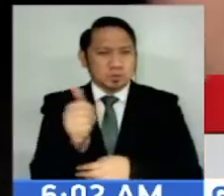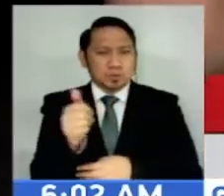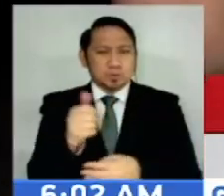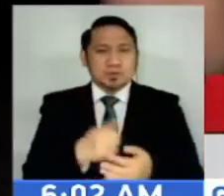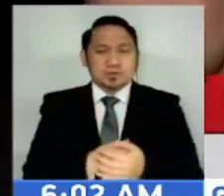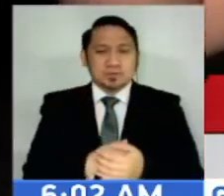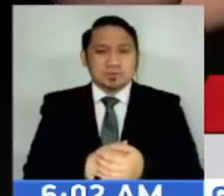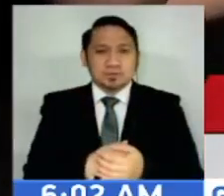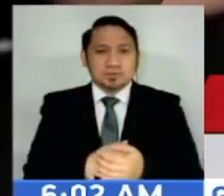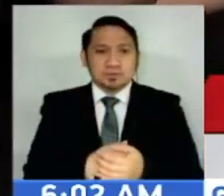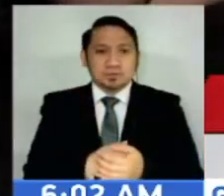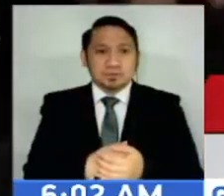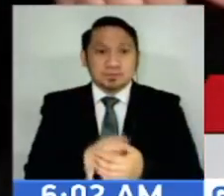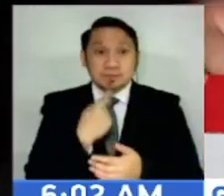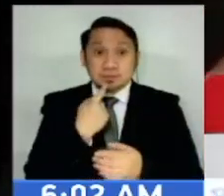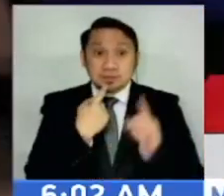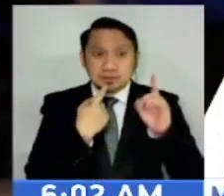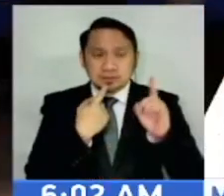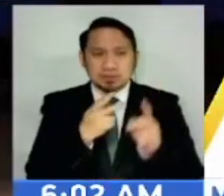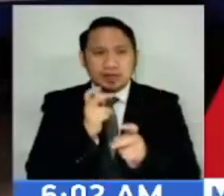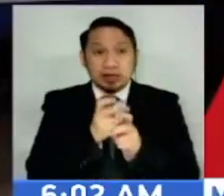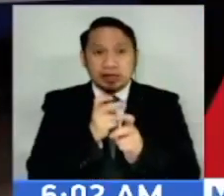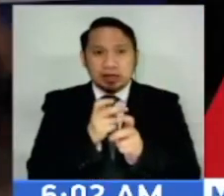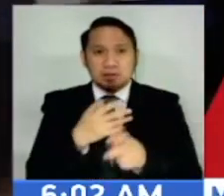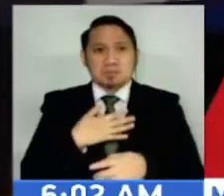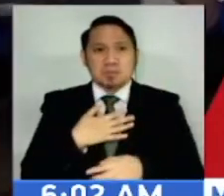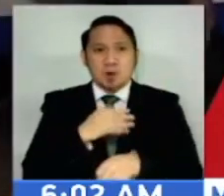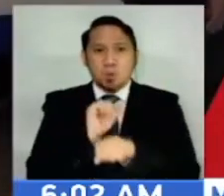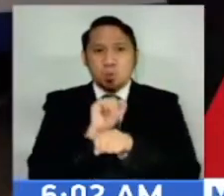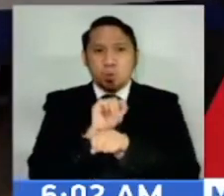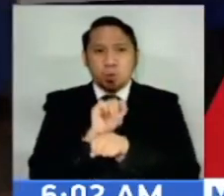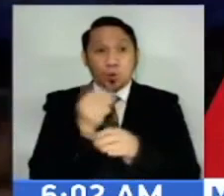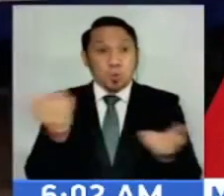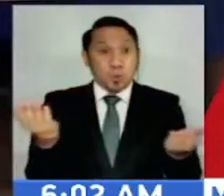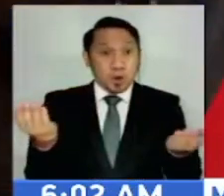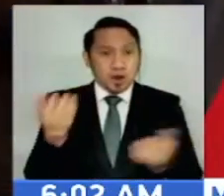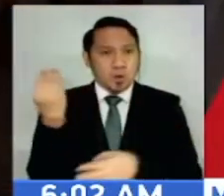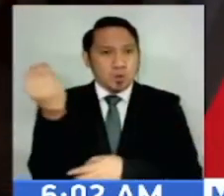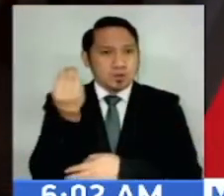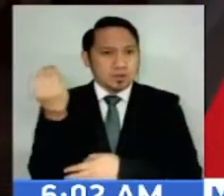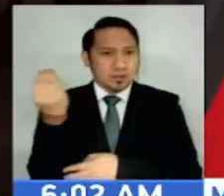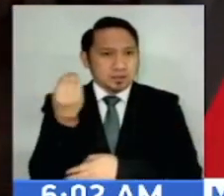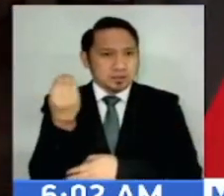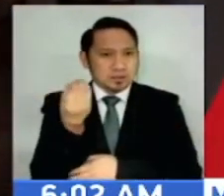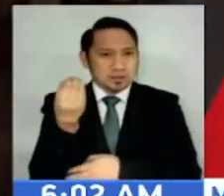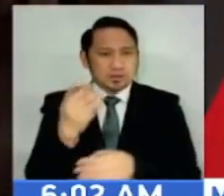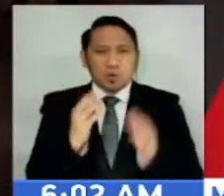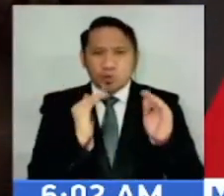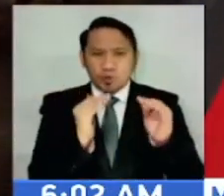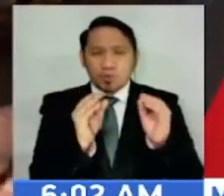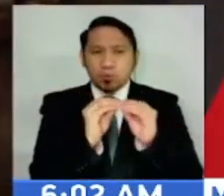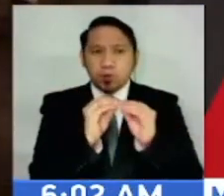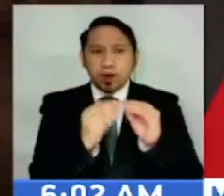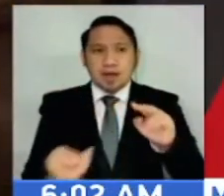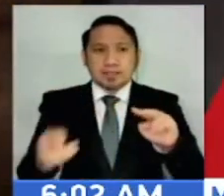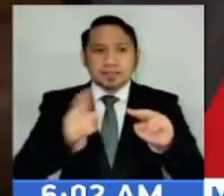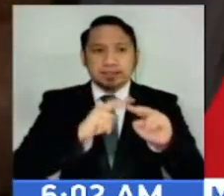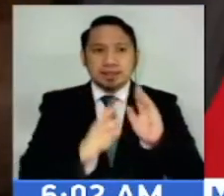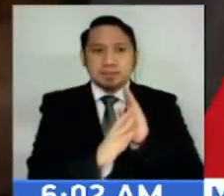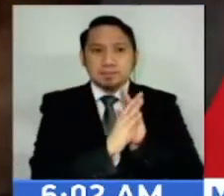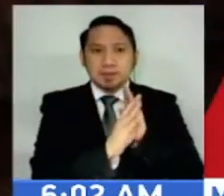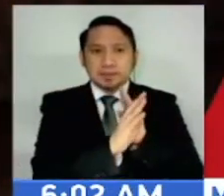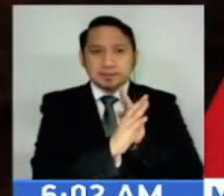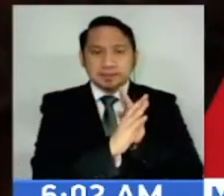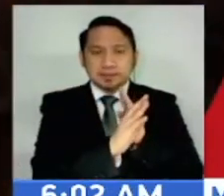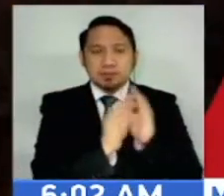Katulad ko, napakalayo sa Ortigas yung trabaho ko pa. Dagdagan nila yung mga bus. Kasi parang kukunti lang